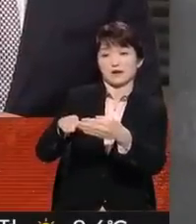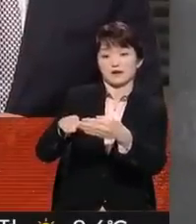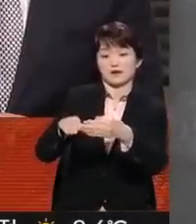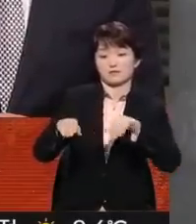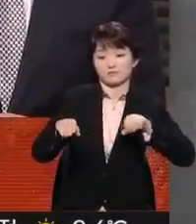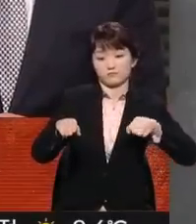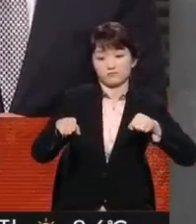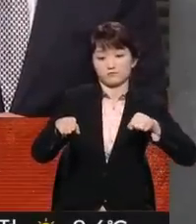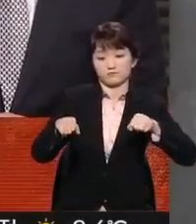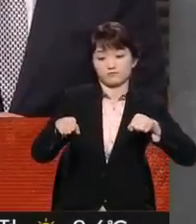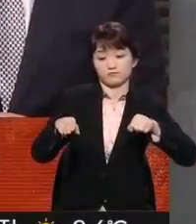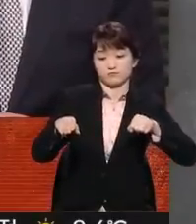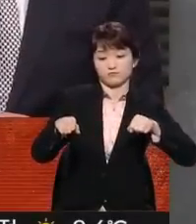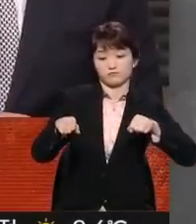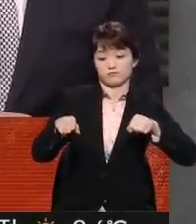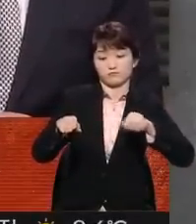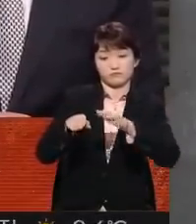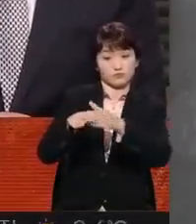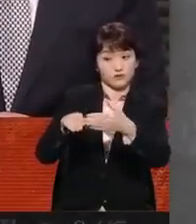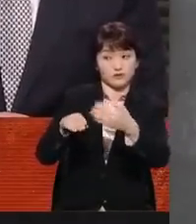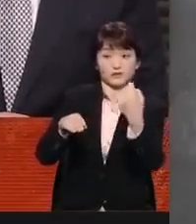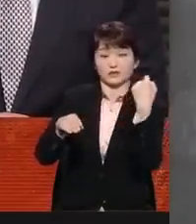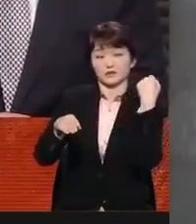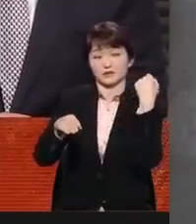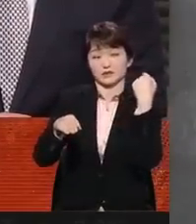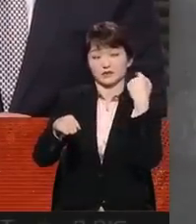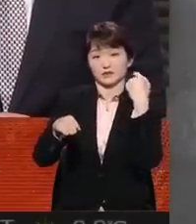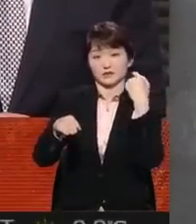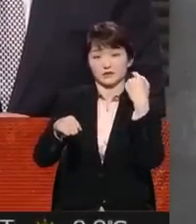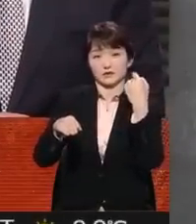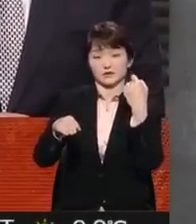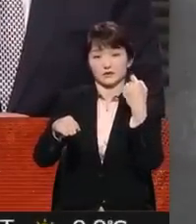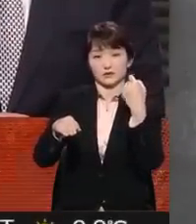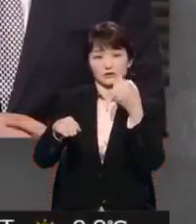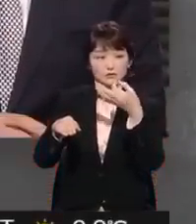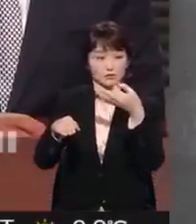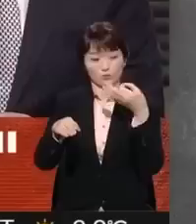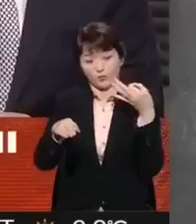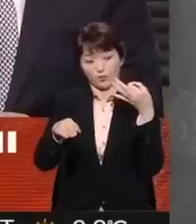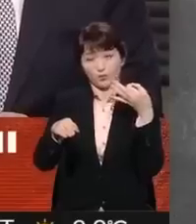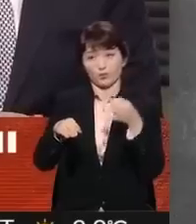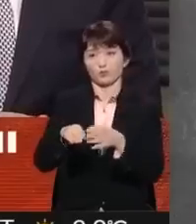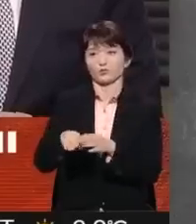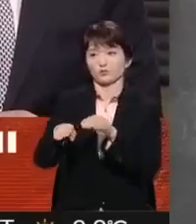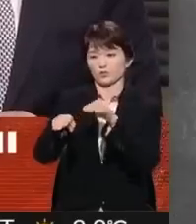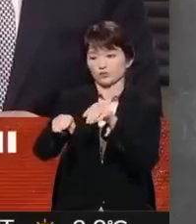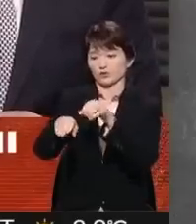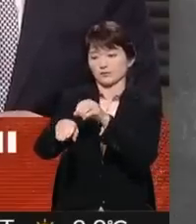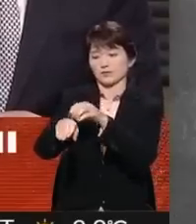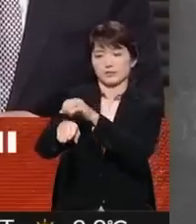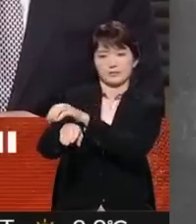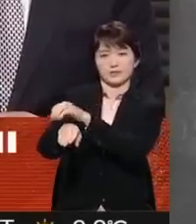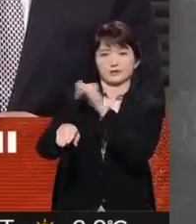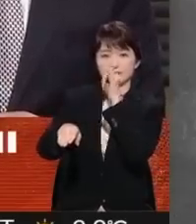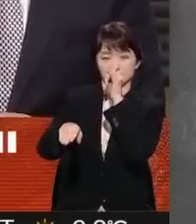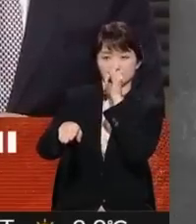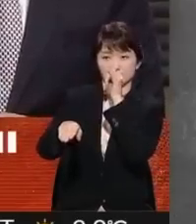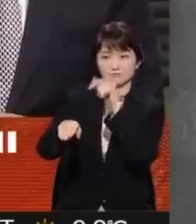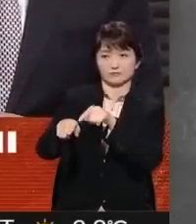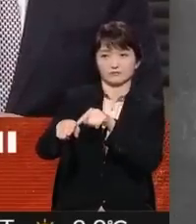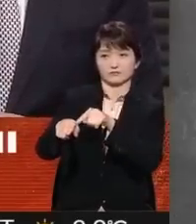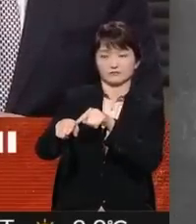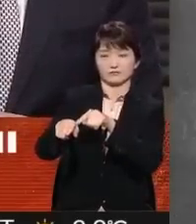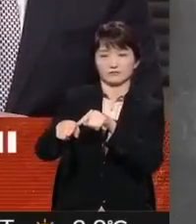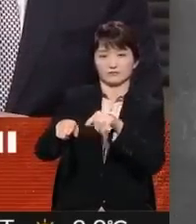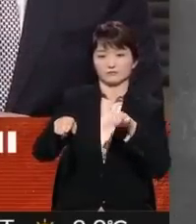상황이라면 최소한 딜을 한번 확인을 하고 더 나가서 비상등이라도 이제 내린다라는 그런 신호라도 줬었어야 되는데 지금